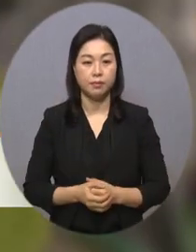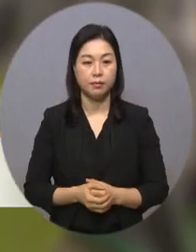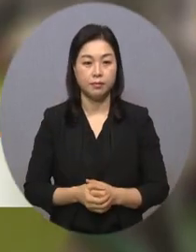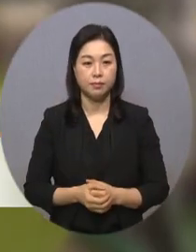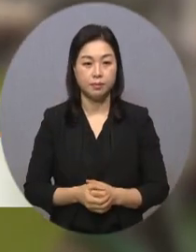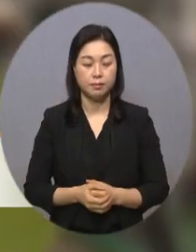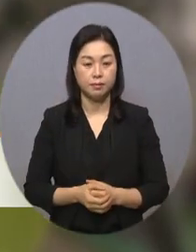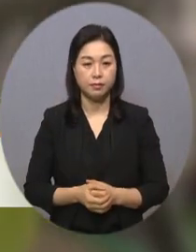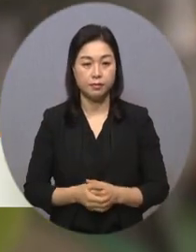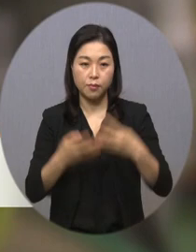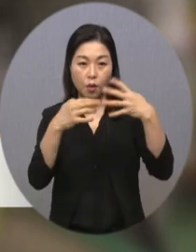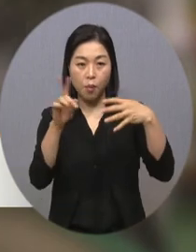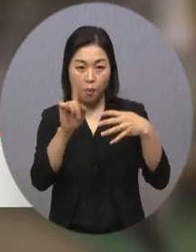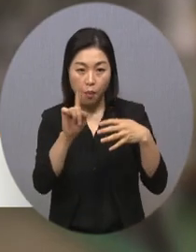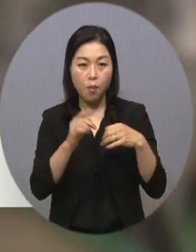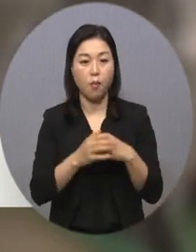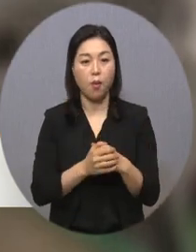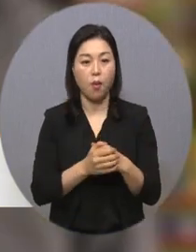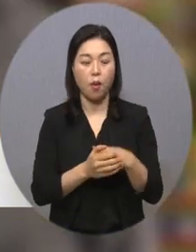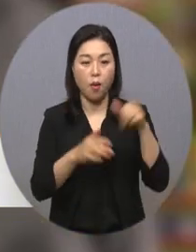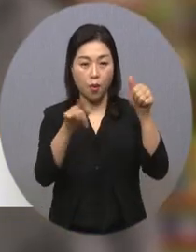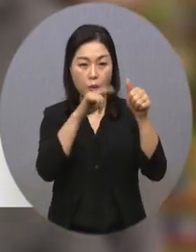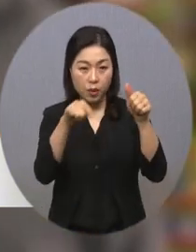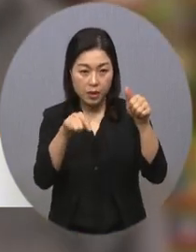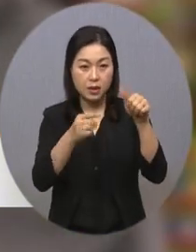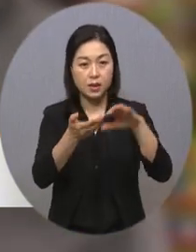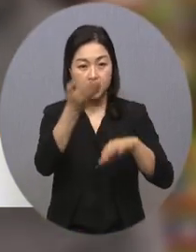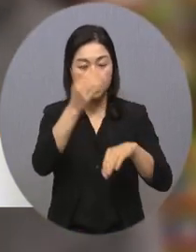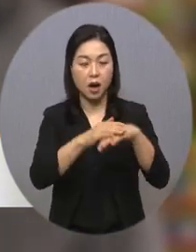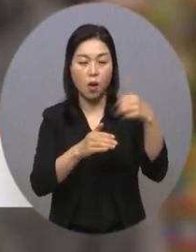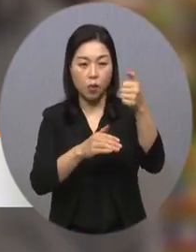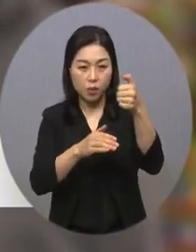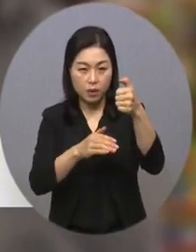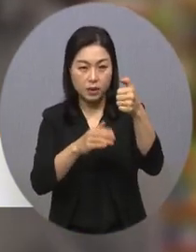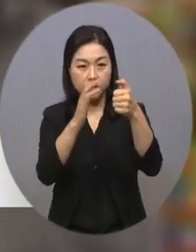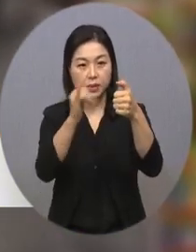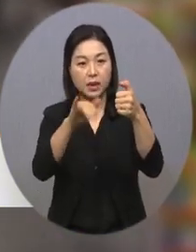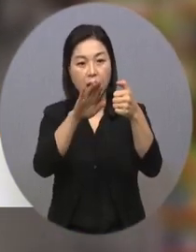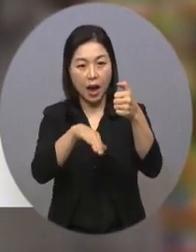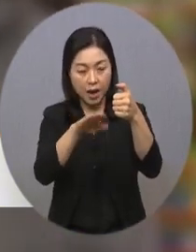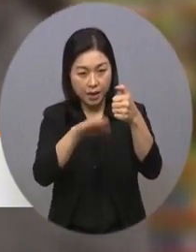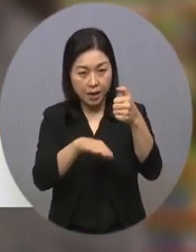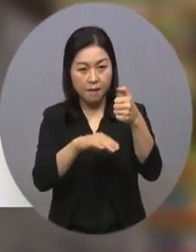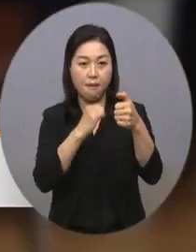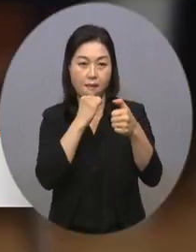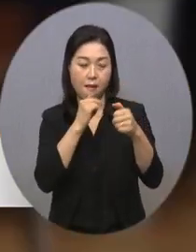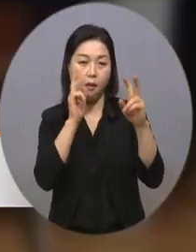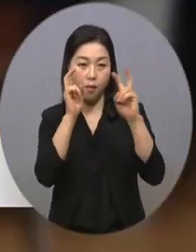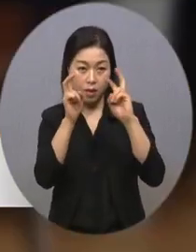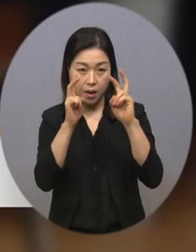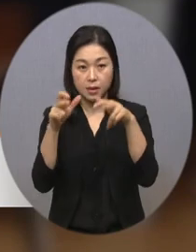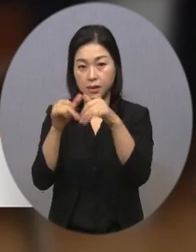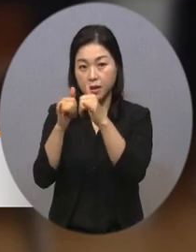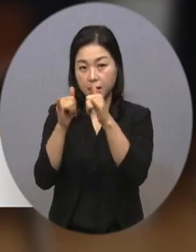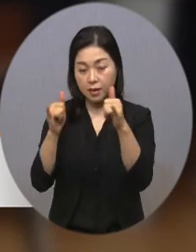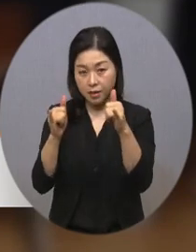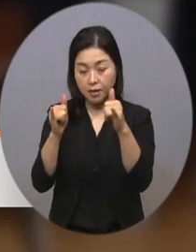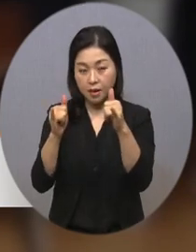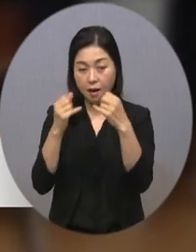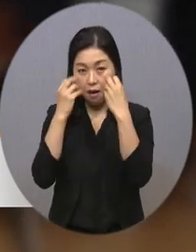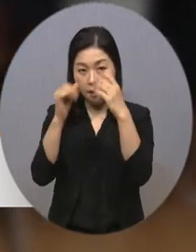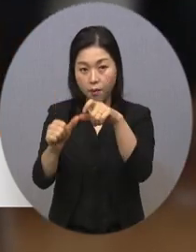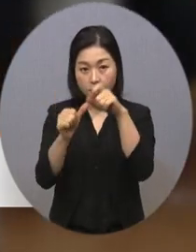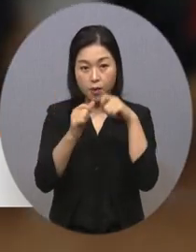지원 요건은 상시 근로자 5인 이상 50인 미만 소규모 기업으로 장애인 근로자를 신규 고용해 6개월 이상 고용하는